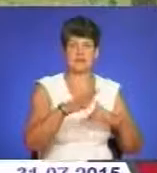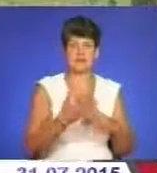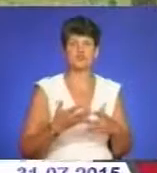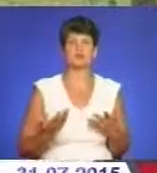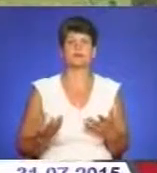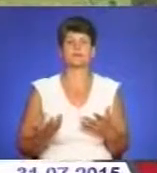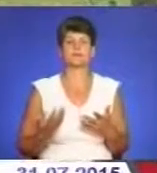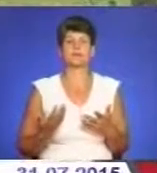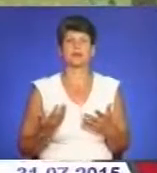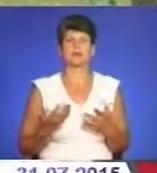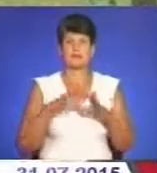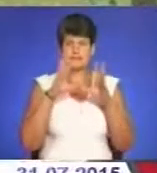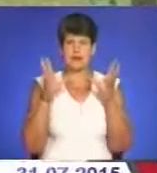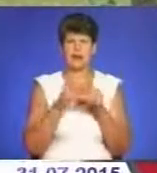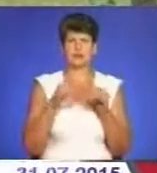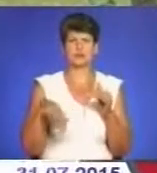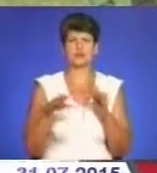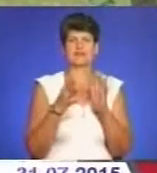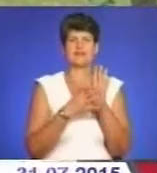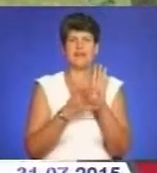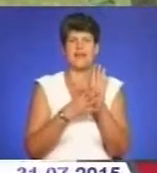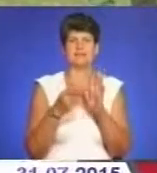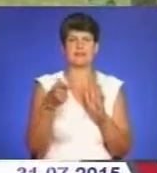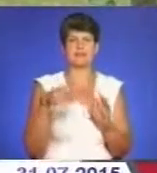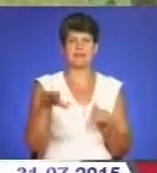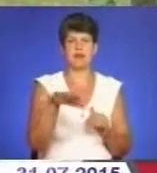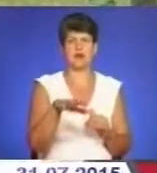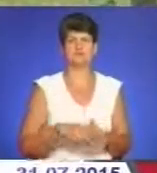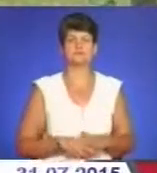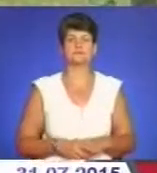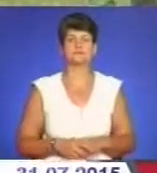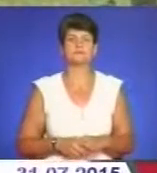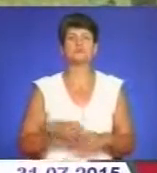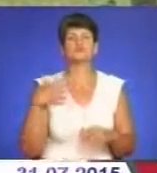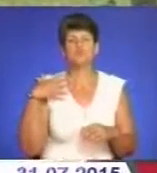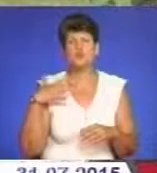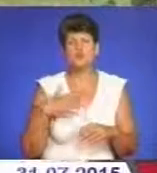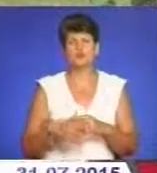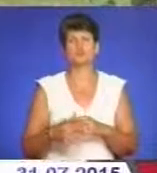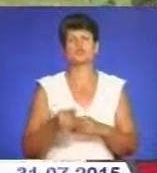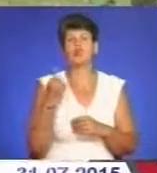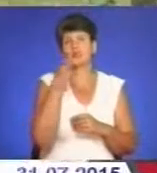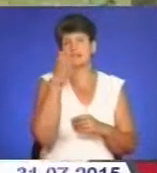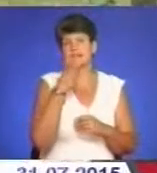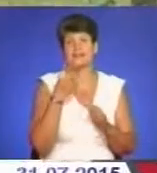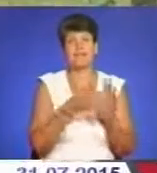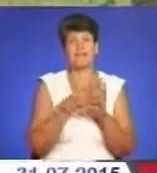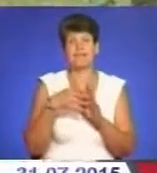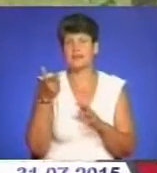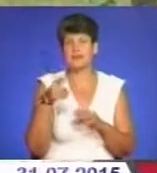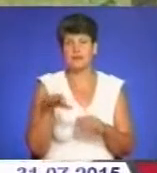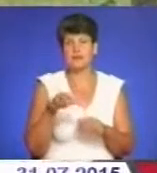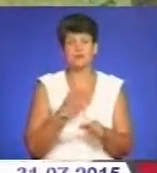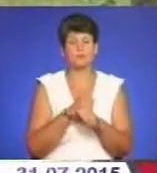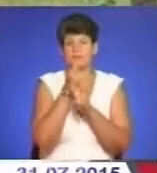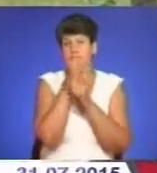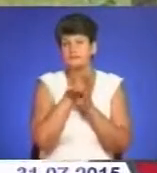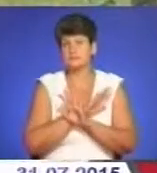територія парку – це близько 9 гектарів. Зрозуміло, що за один рік всі 9 гектарів не буде зроблено, бо це дуже великі